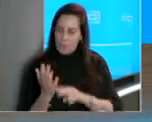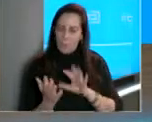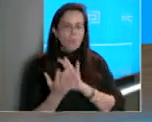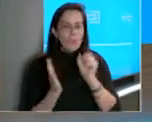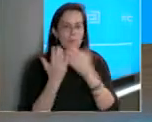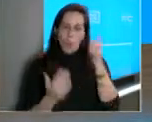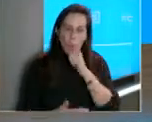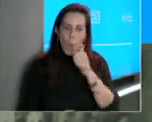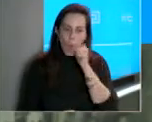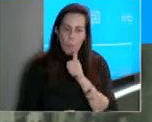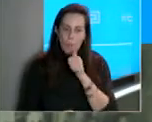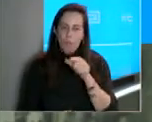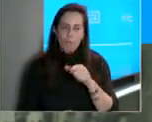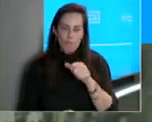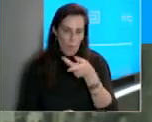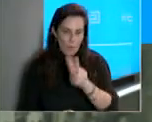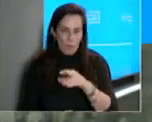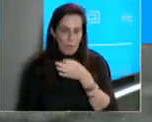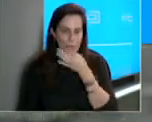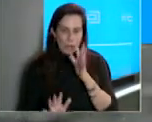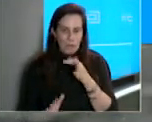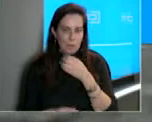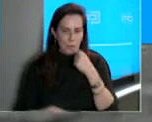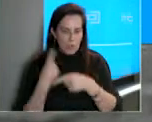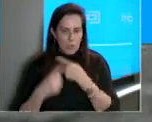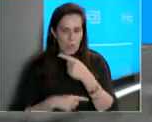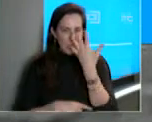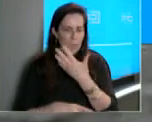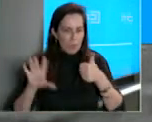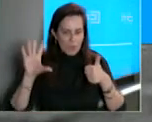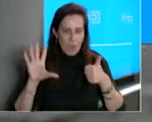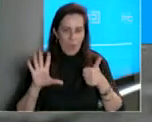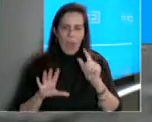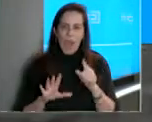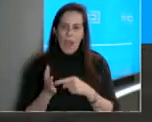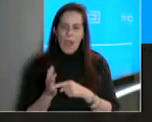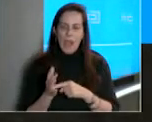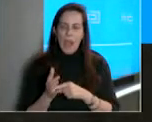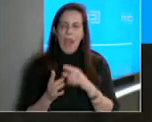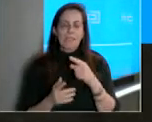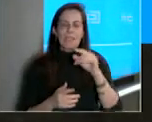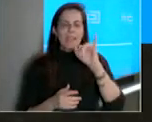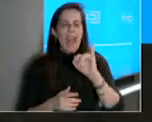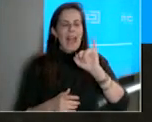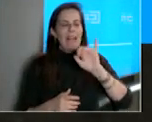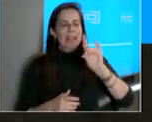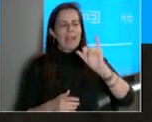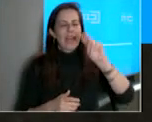שלו. כשהוא נפטר בגיל צעיר מאוד, בשנת 1956, אז אמר עליו יגאל ידין, שאנשים, כשקראו